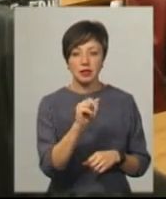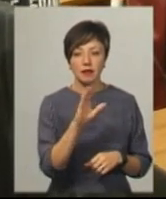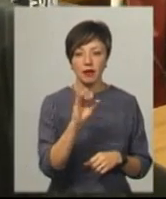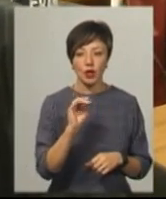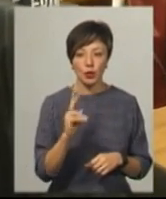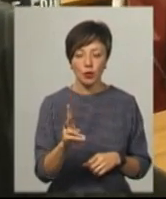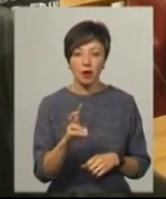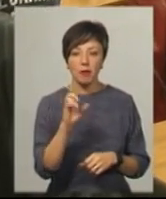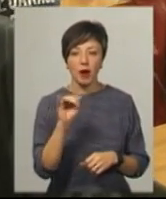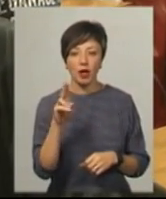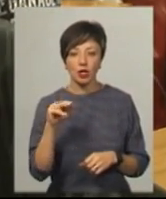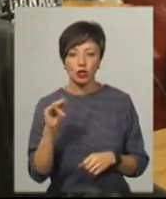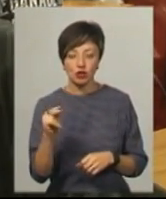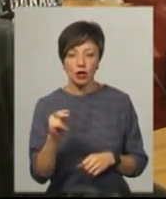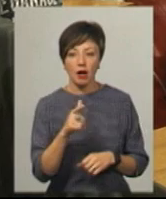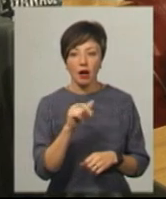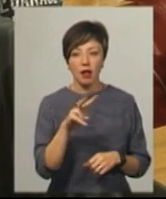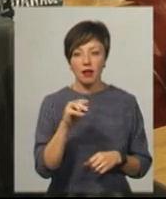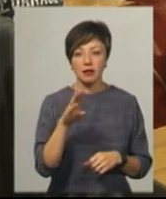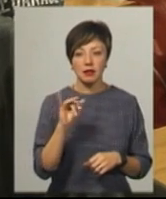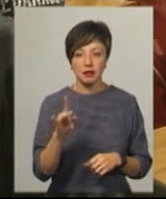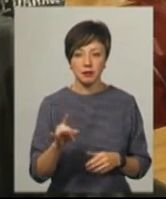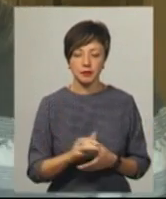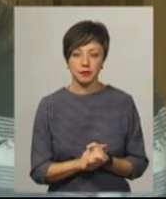Заварнюк, Володимир Байдич та Віталій Галатир.